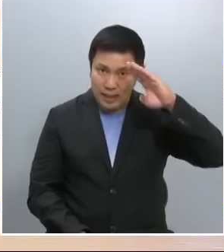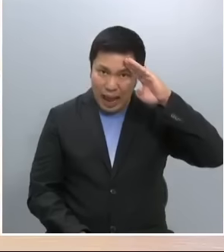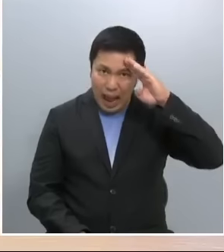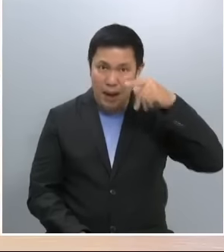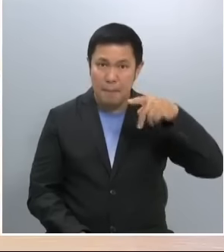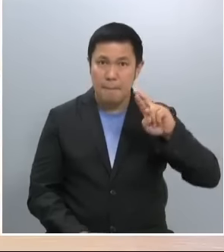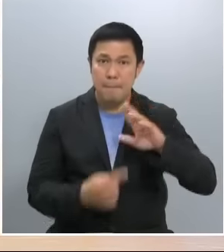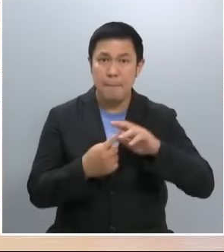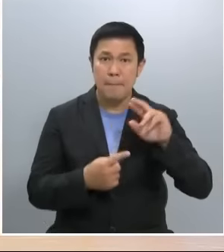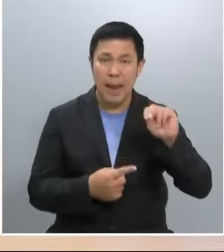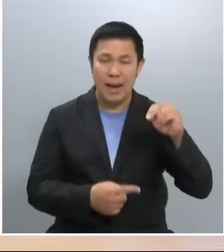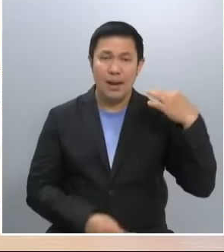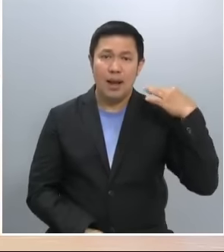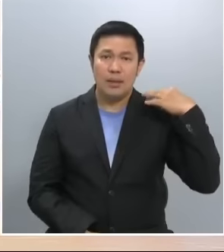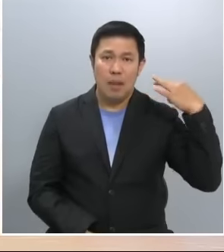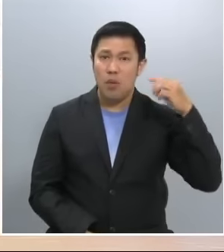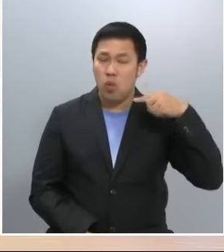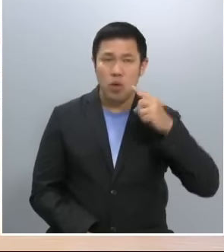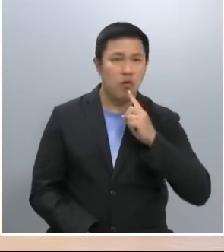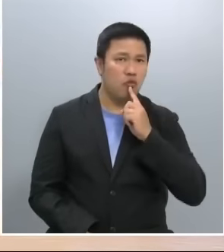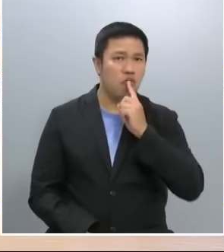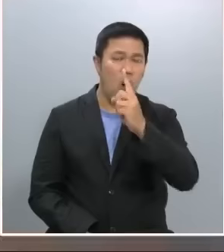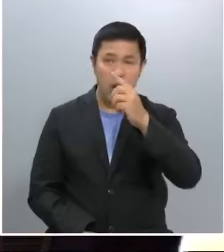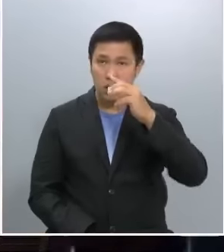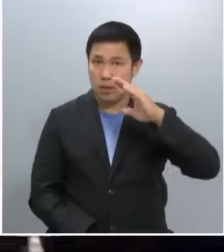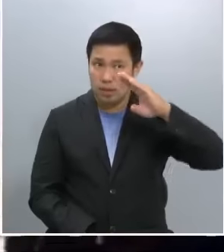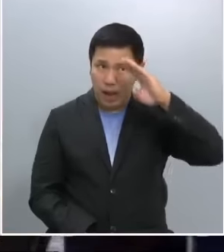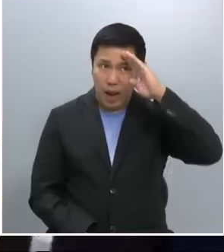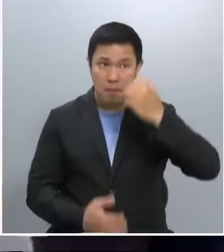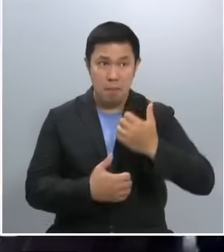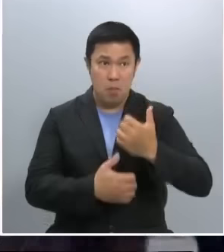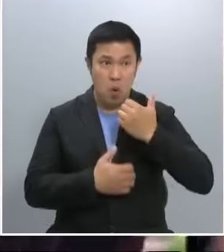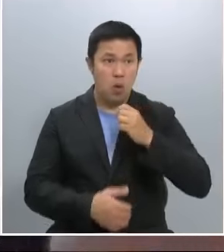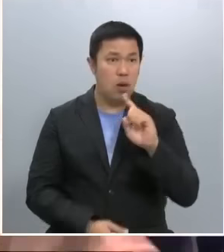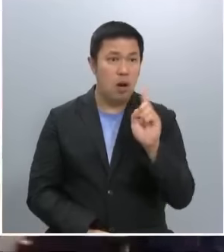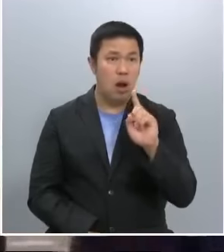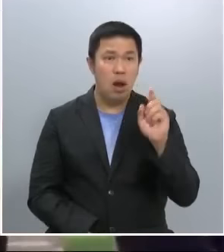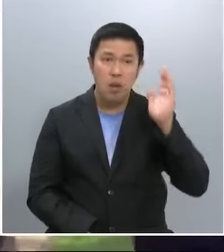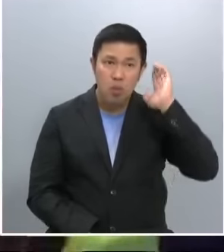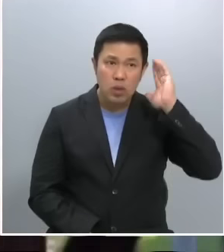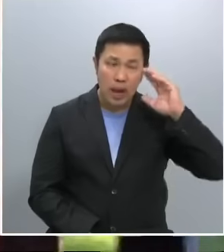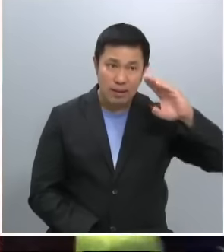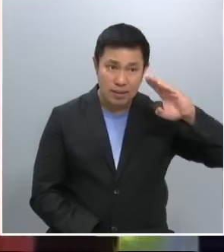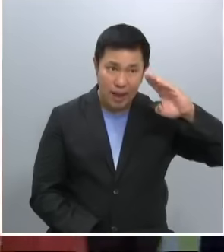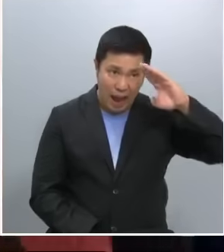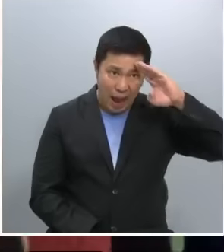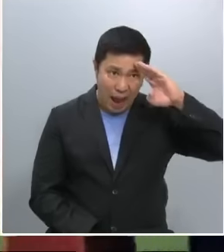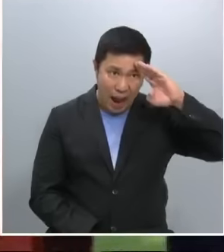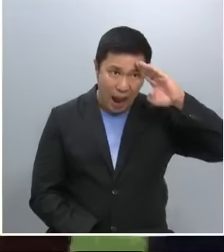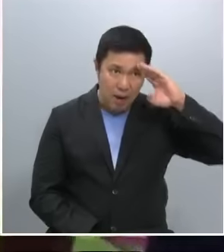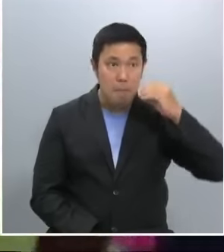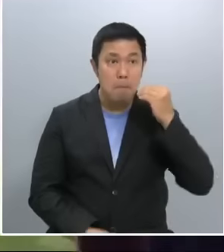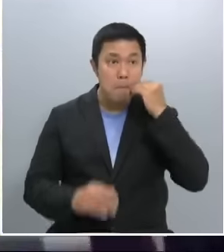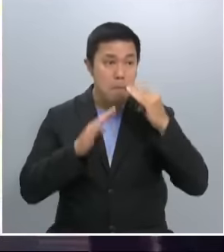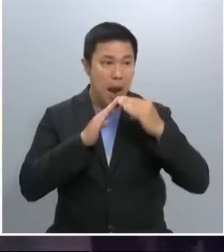ร้องเรียนที่สวนลับเรื่องร้องเรียนกองทัพบกว่าถูกนาย 10ทหารบุกรุกเข้าบ้าน